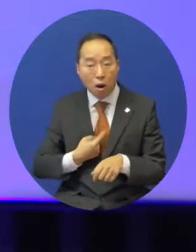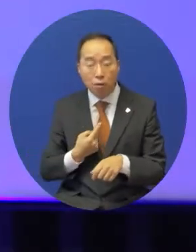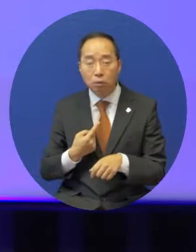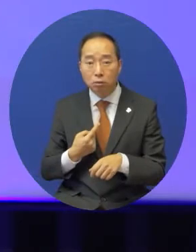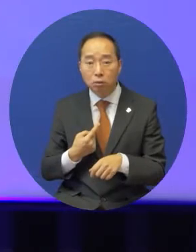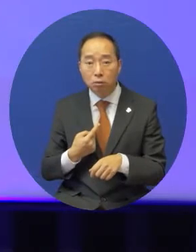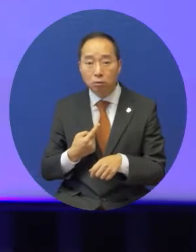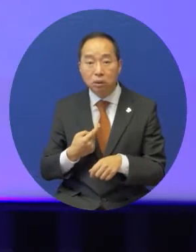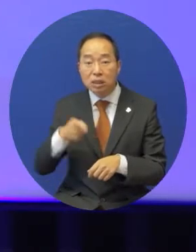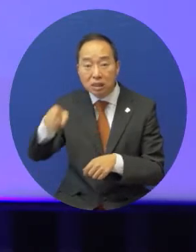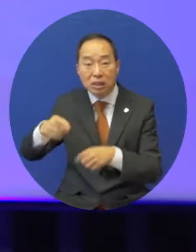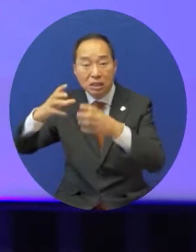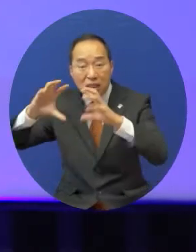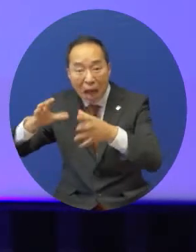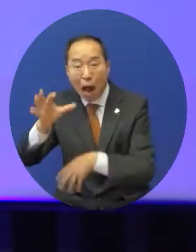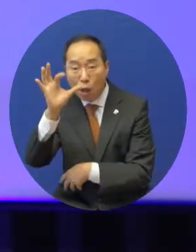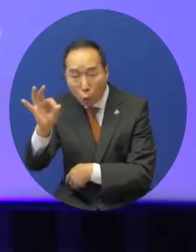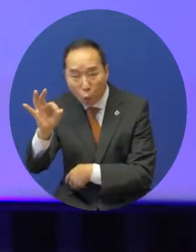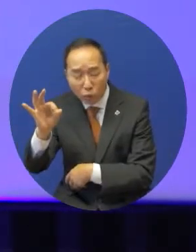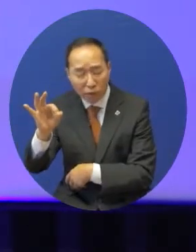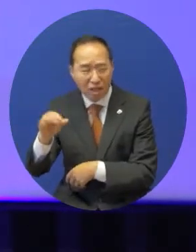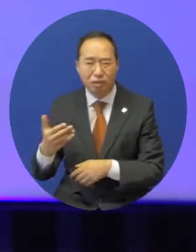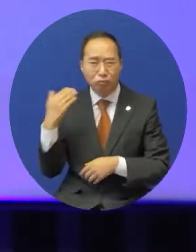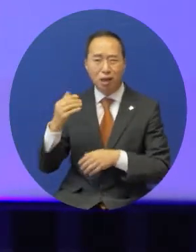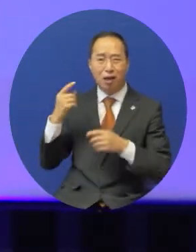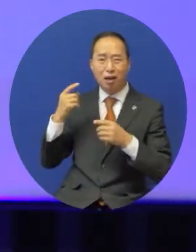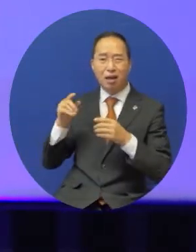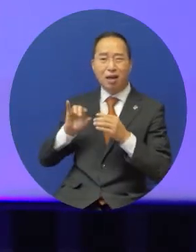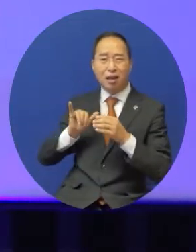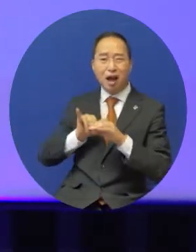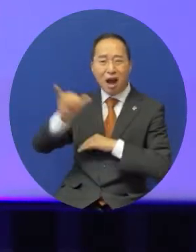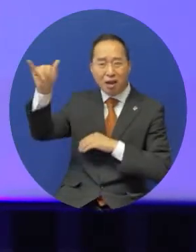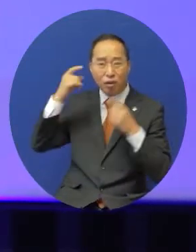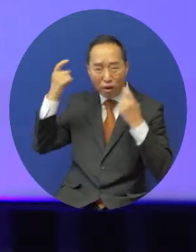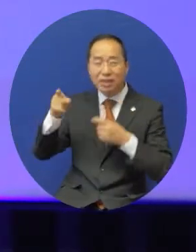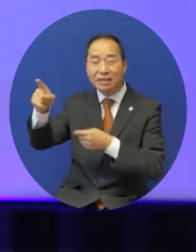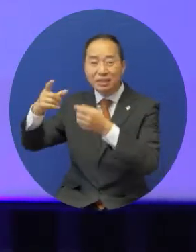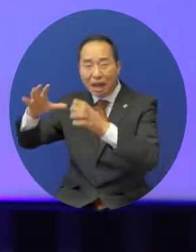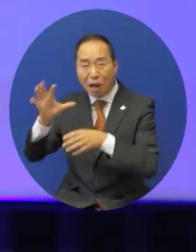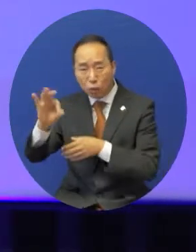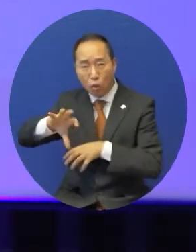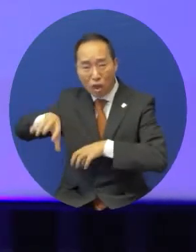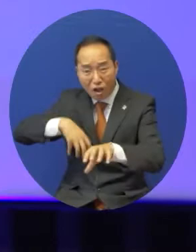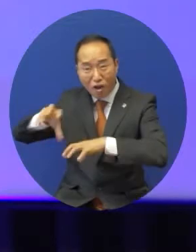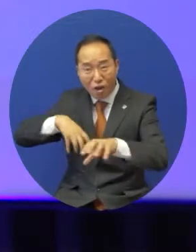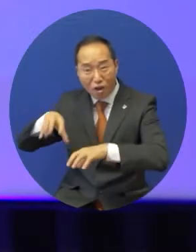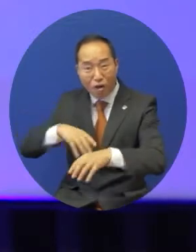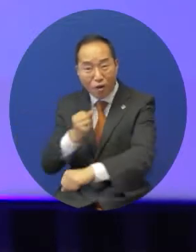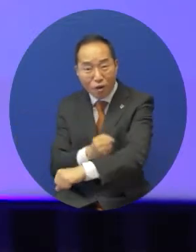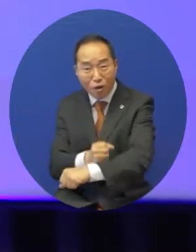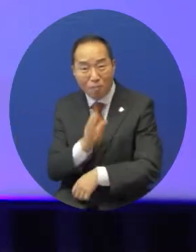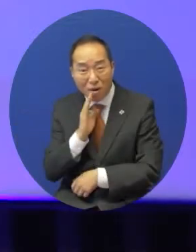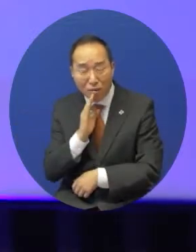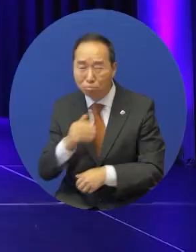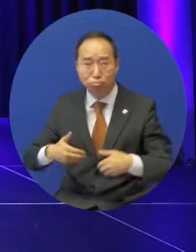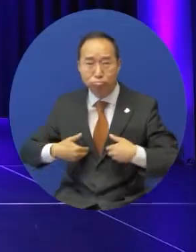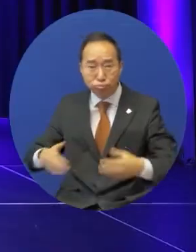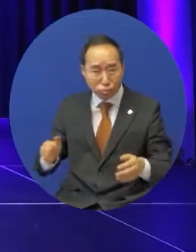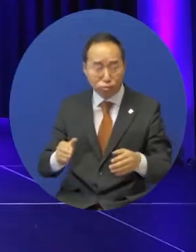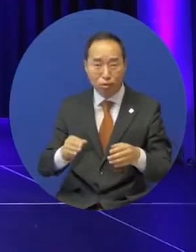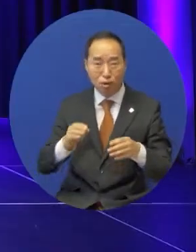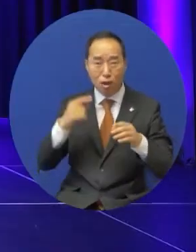그것이 결제가 된다 그러면 굳이 그 나라 통화로 바꾸지 않아도 되는 그런 일이 일어나는